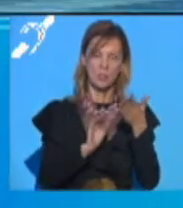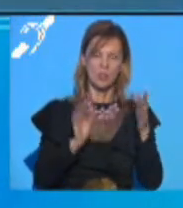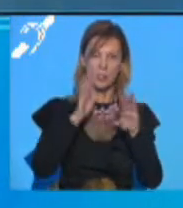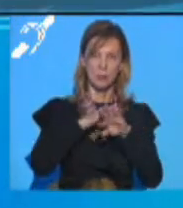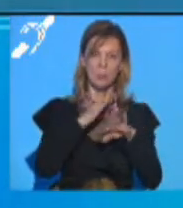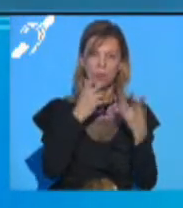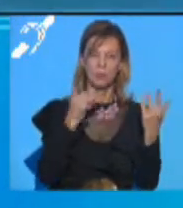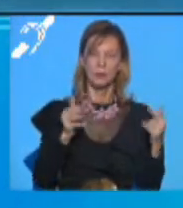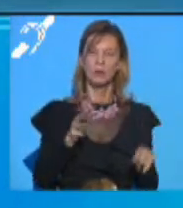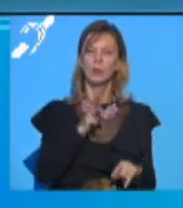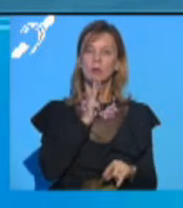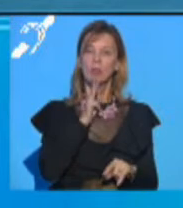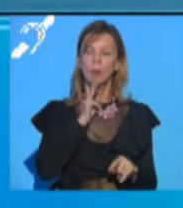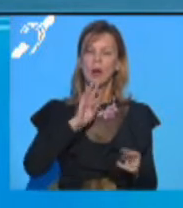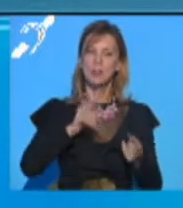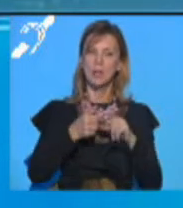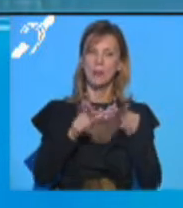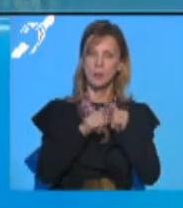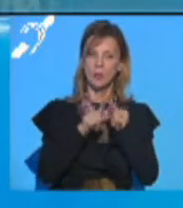WhatsApp